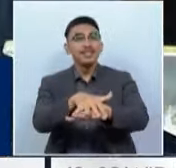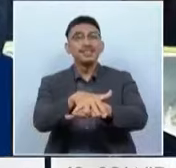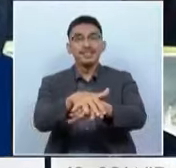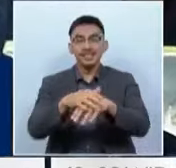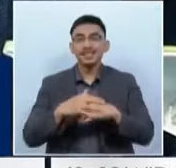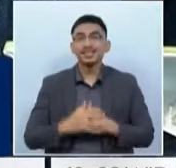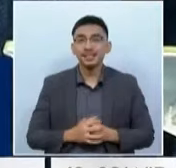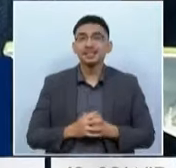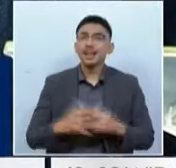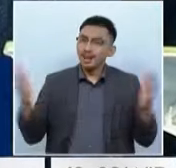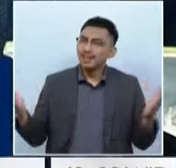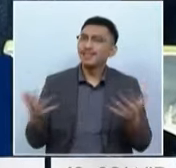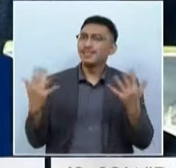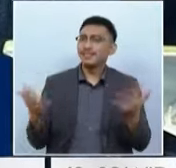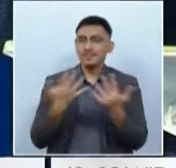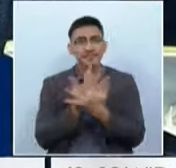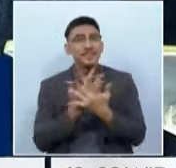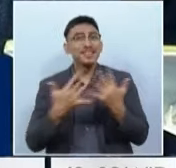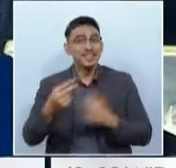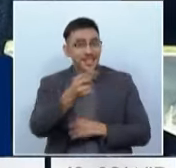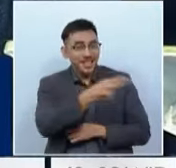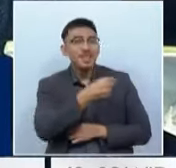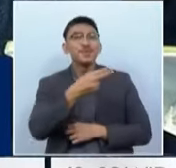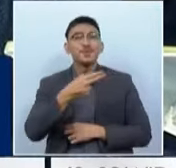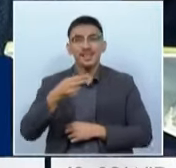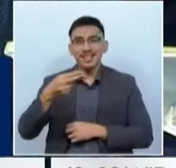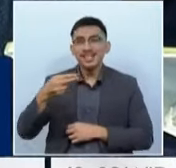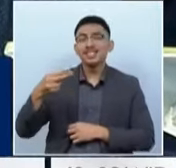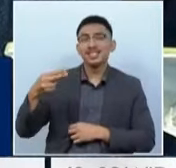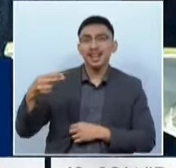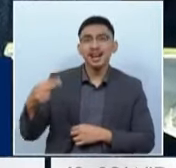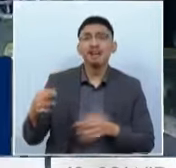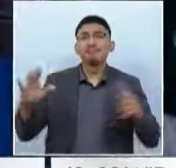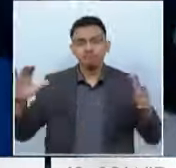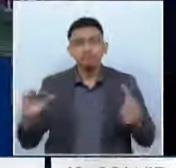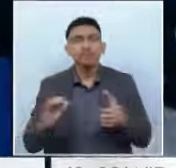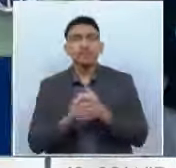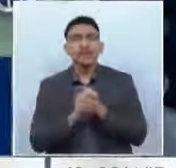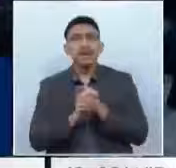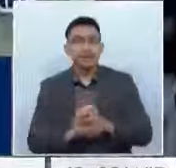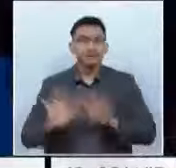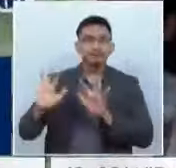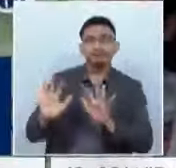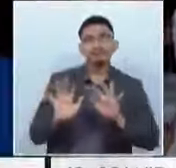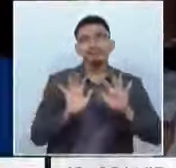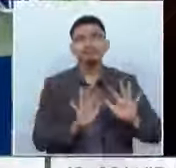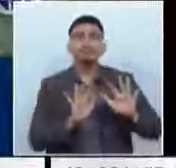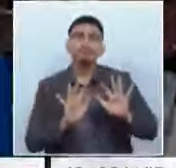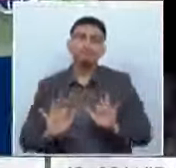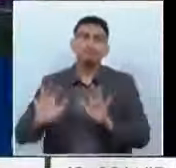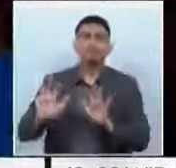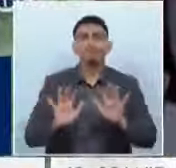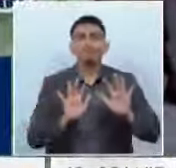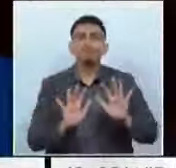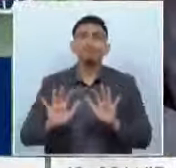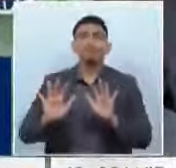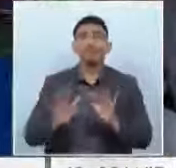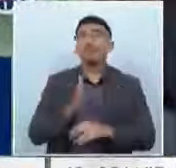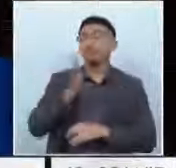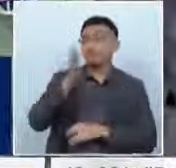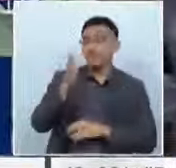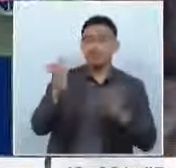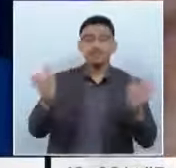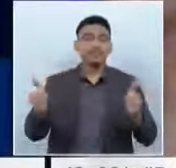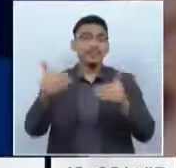bangsa Ayo rakyat Indonesia bersatu langkahkan kaki